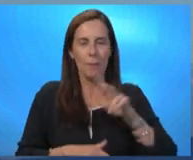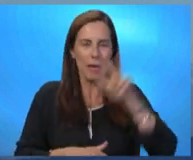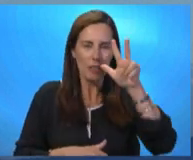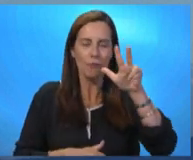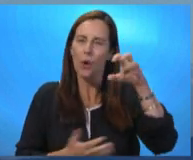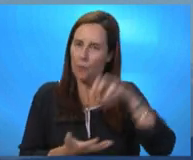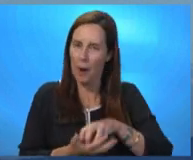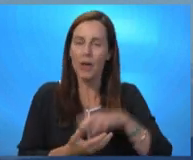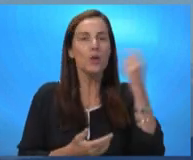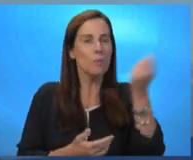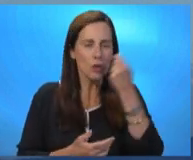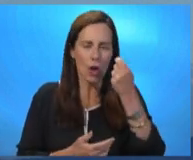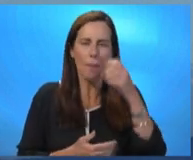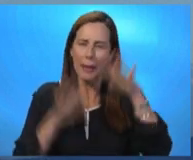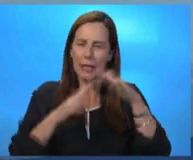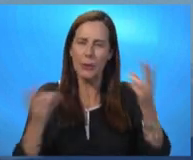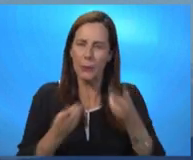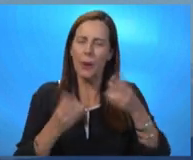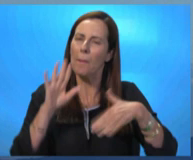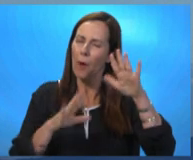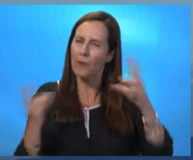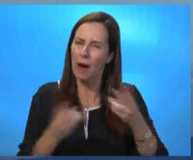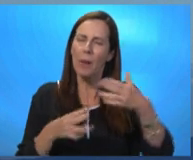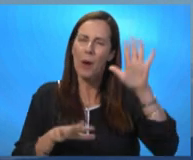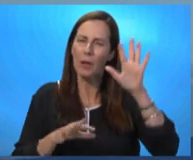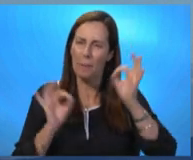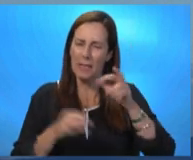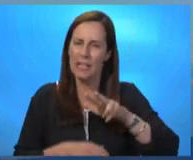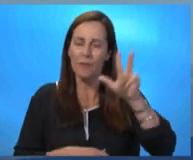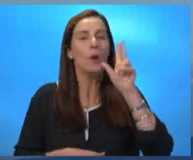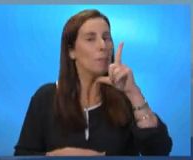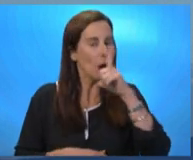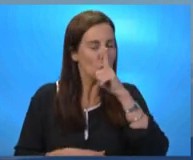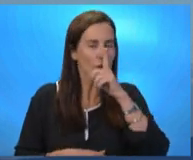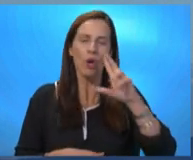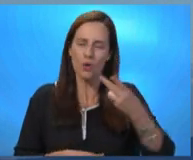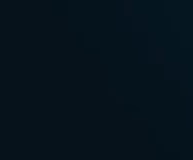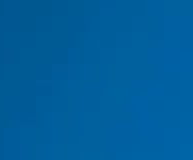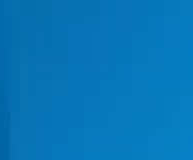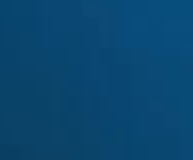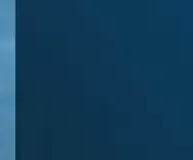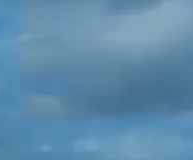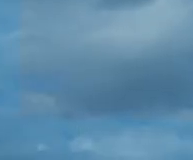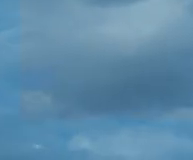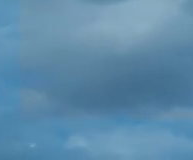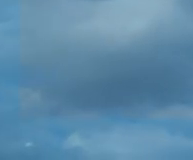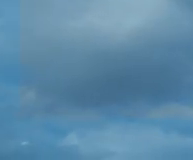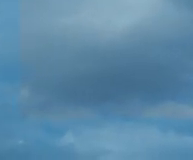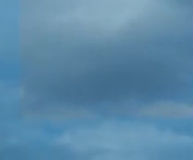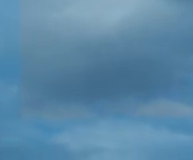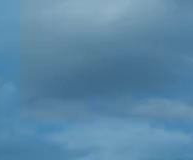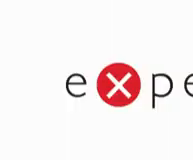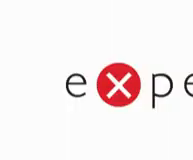ובמרכזה, בשבת צפוי גשם מקומי ברובו קל בעיקר בצפון, ביום ראשון שוב יתחמם. התחזית